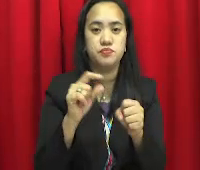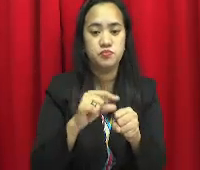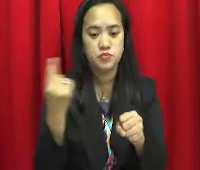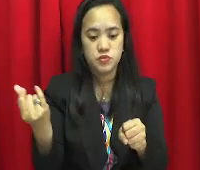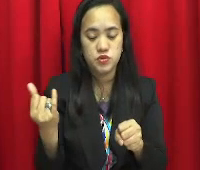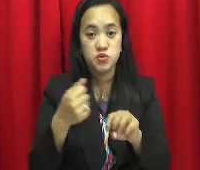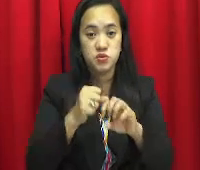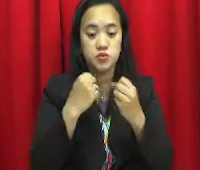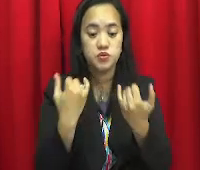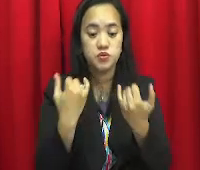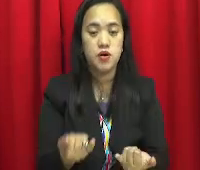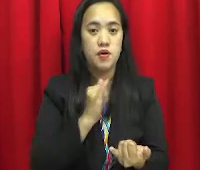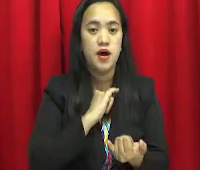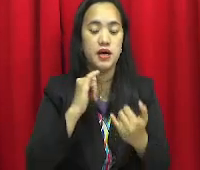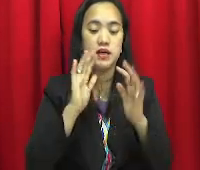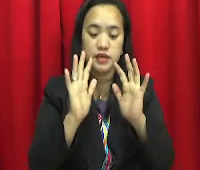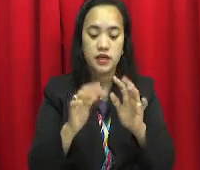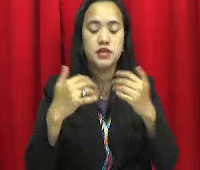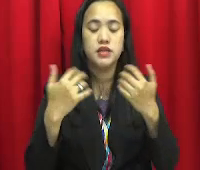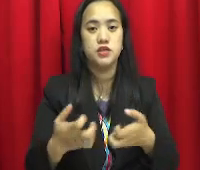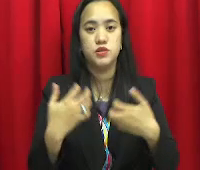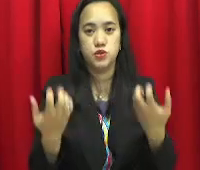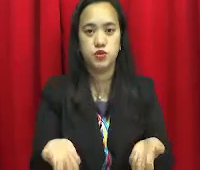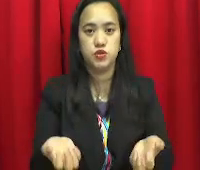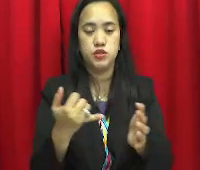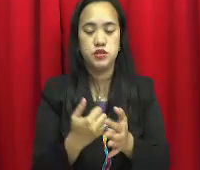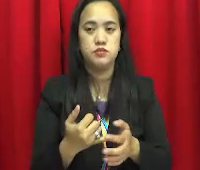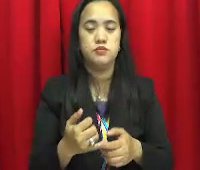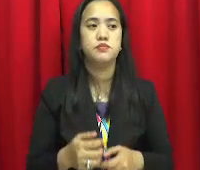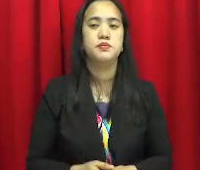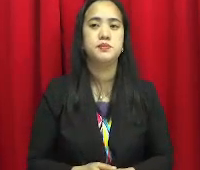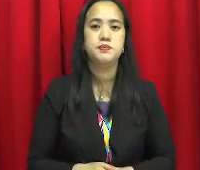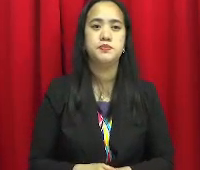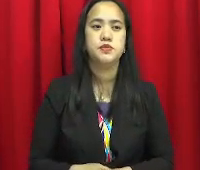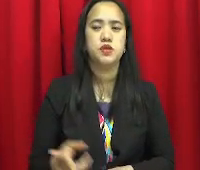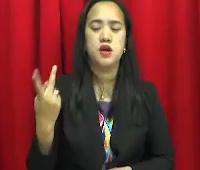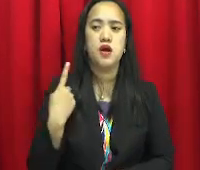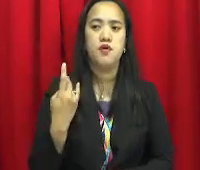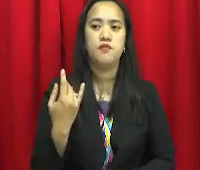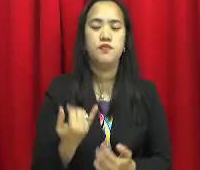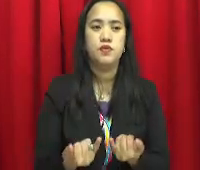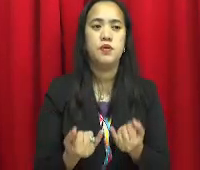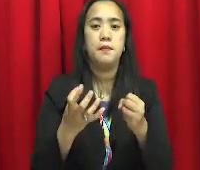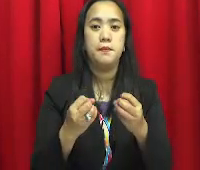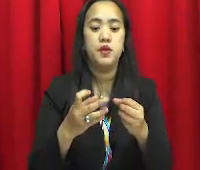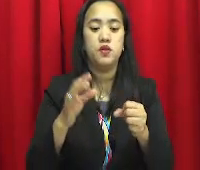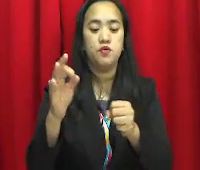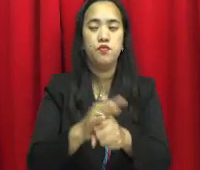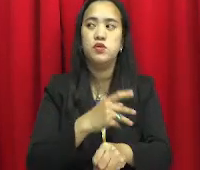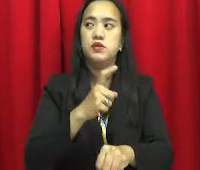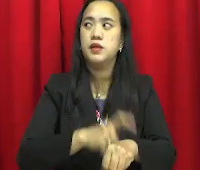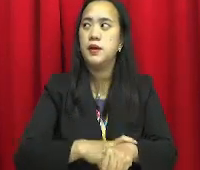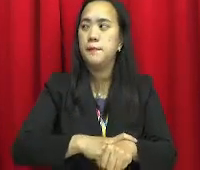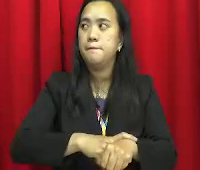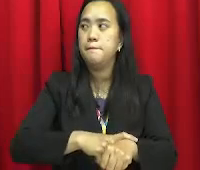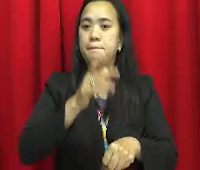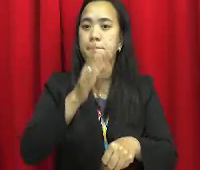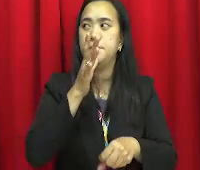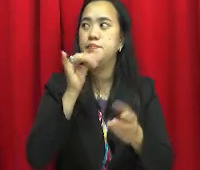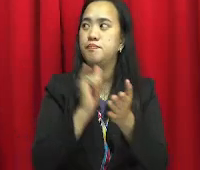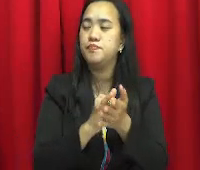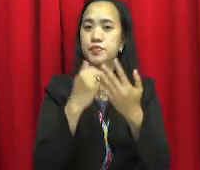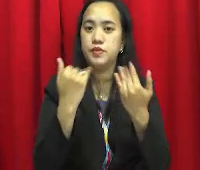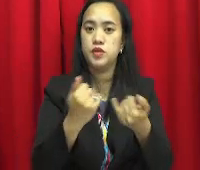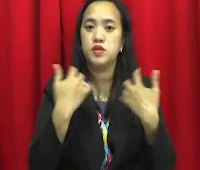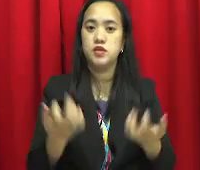mother. Yes. Ilan mga kapatid, ang katulad mo, nyo ngayon, na full-time mothers, na nag-i-enjoy kayo